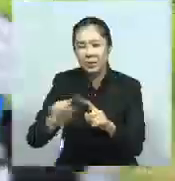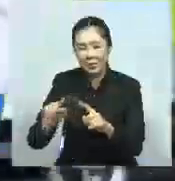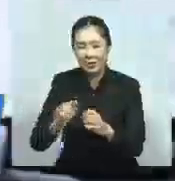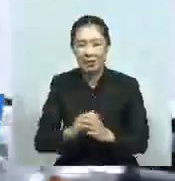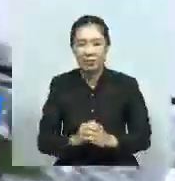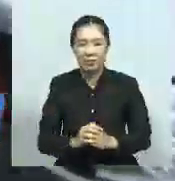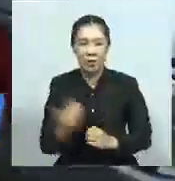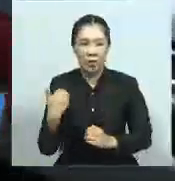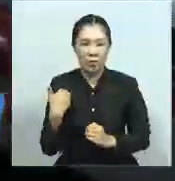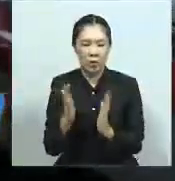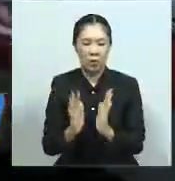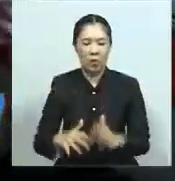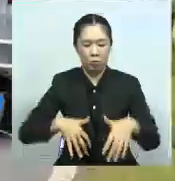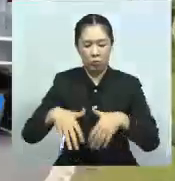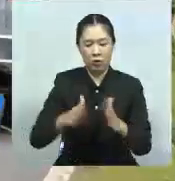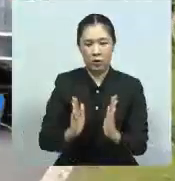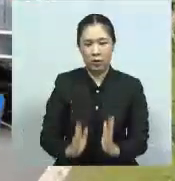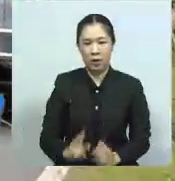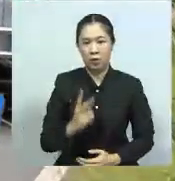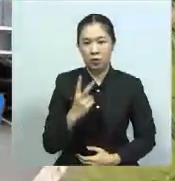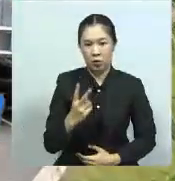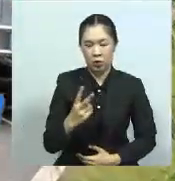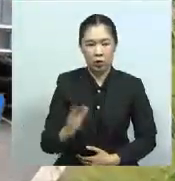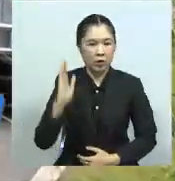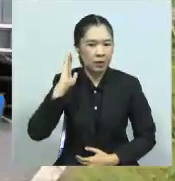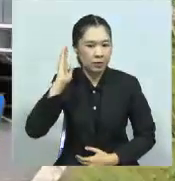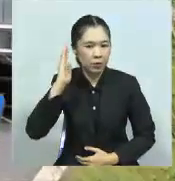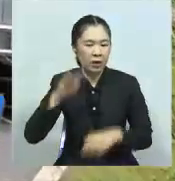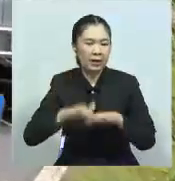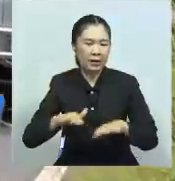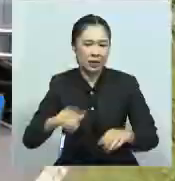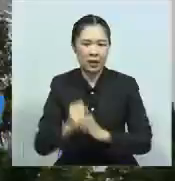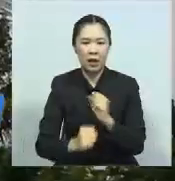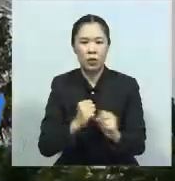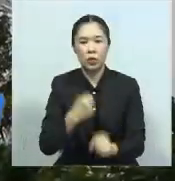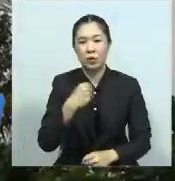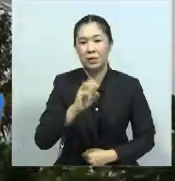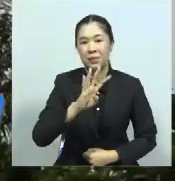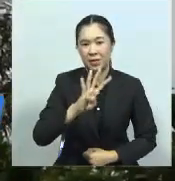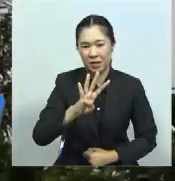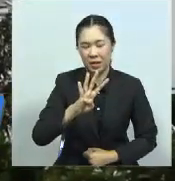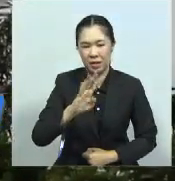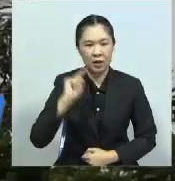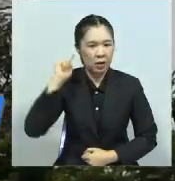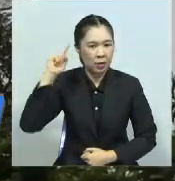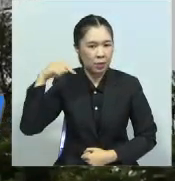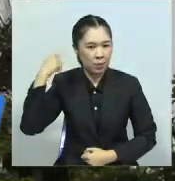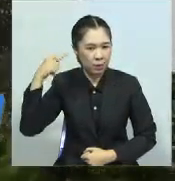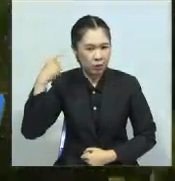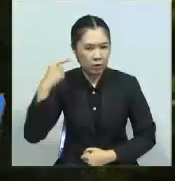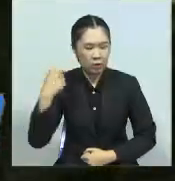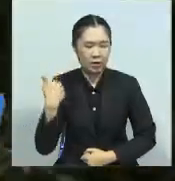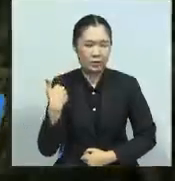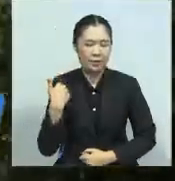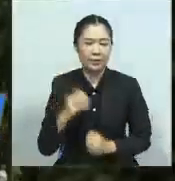อดทำให้มีผู้เสียชีวิต2คนก็คือเด็กชายอัลดิฟิตลียาโกอายุ14ปีและนางสาริตะอ